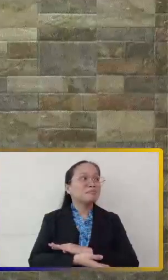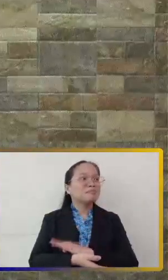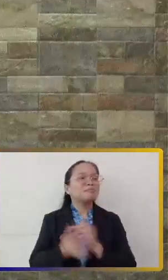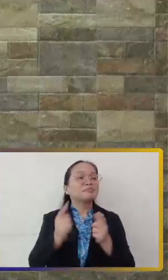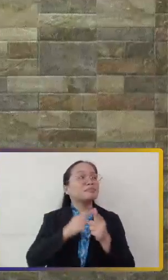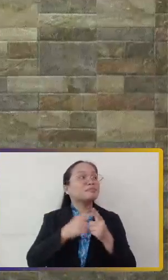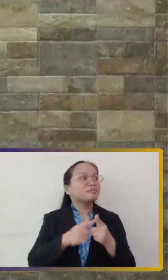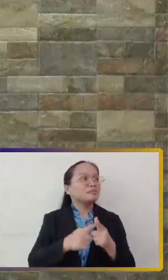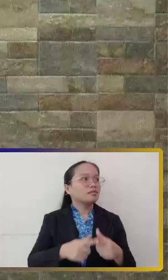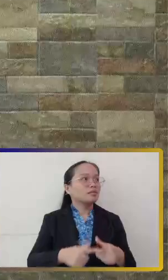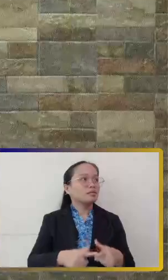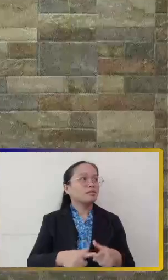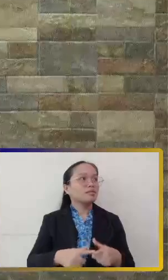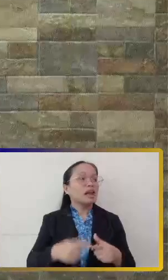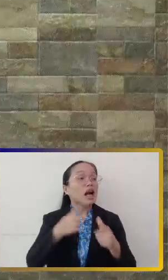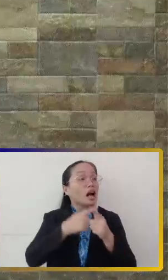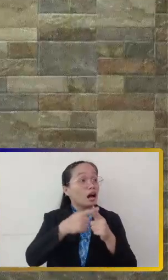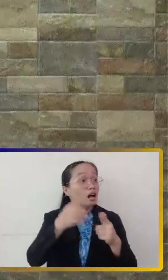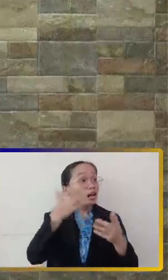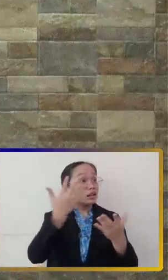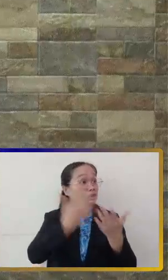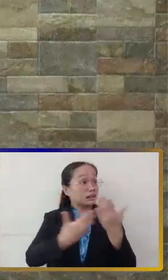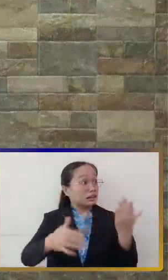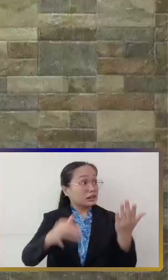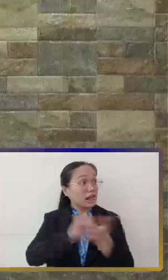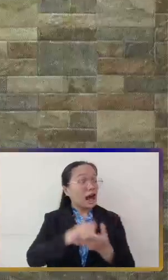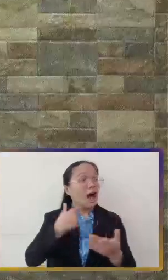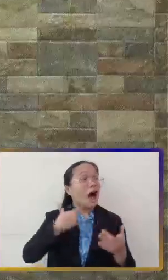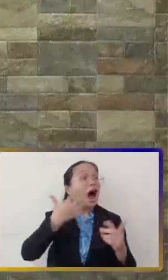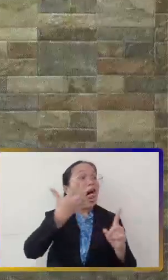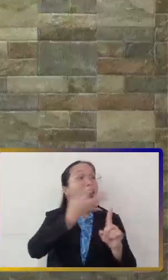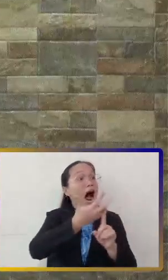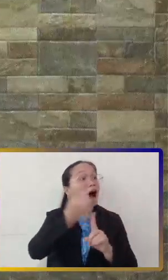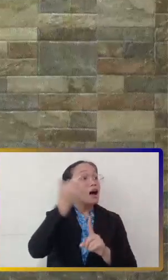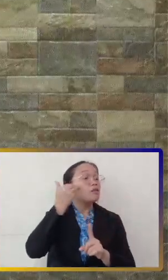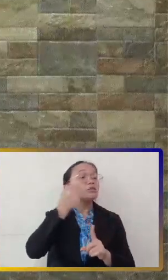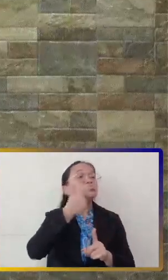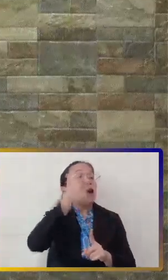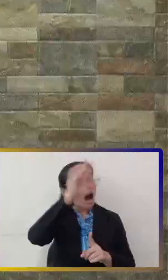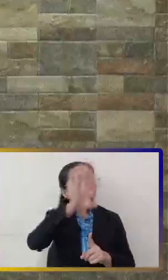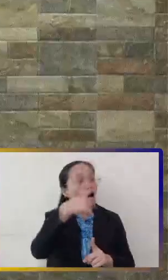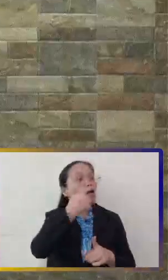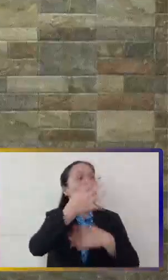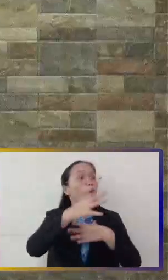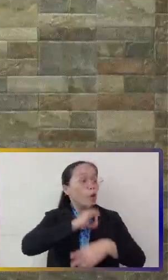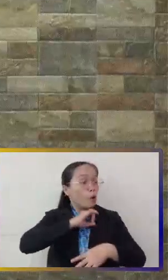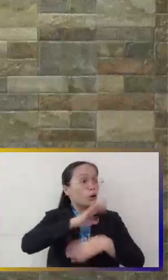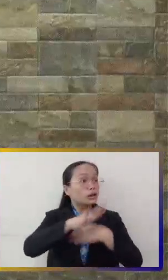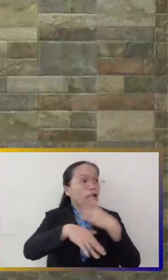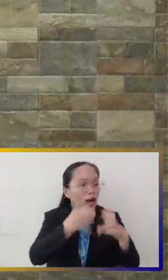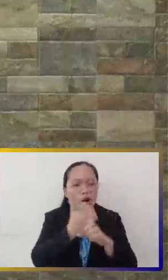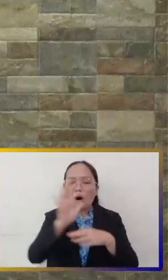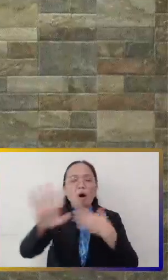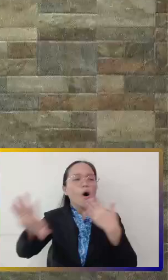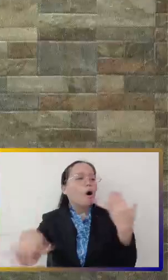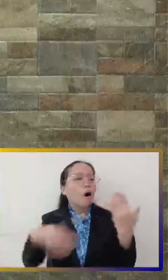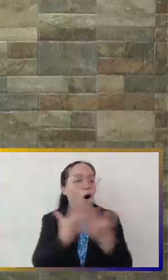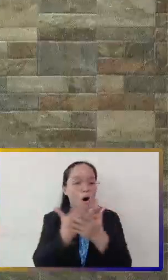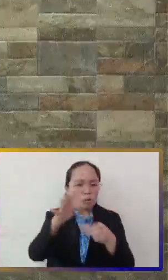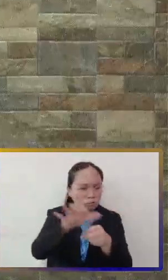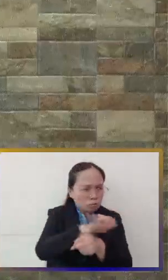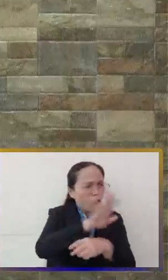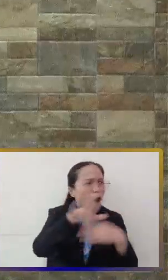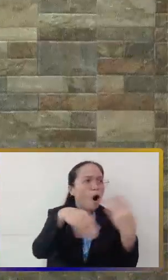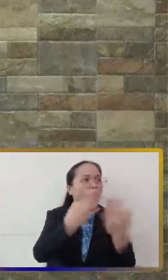attracted by the things of this world. Why? Because he said the earth is mine and the fullness thereof. The gold is mine.